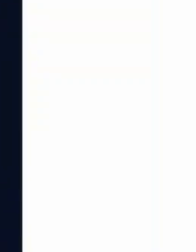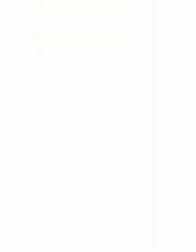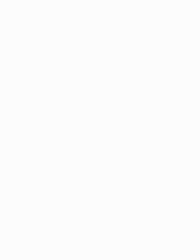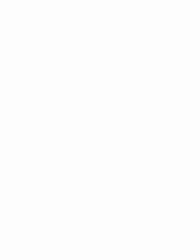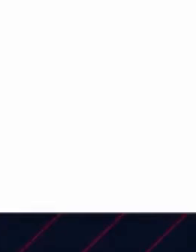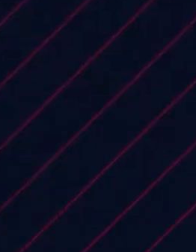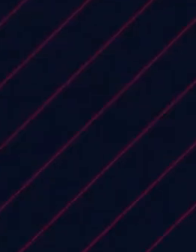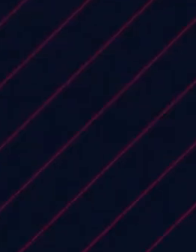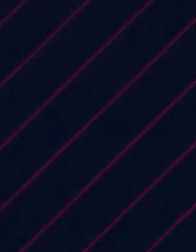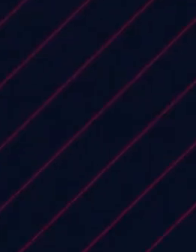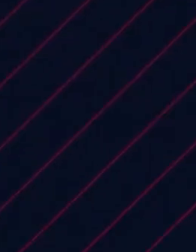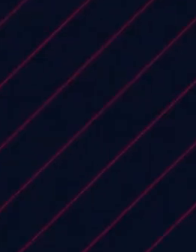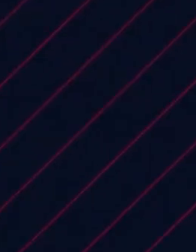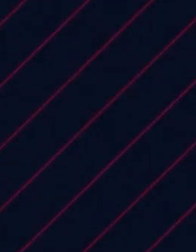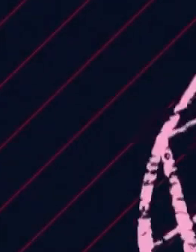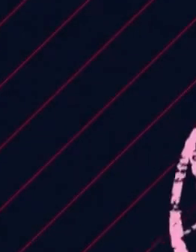cukup